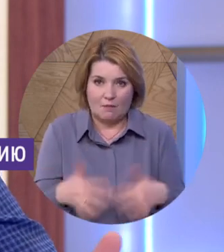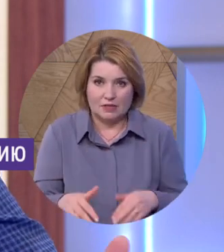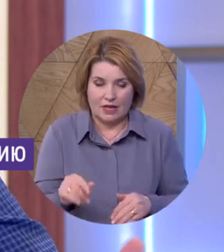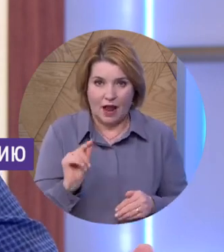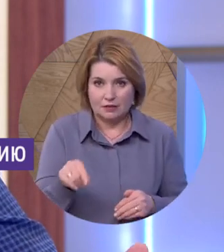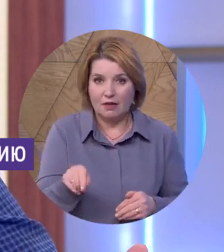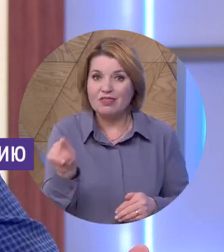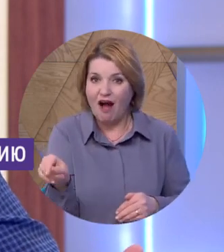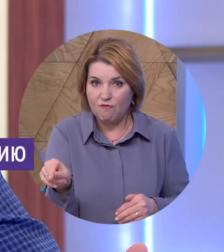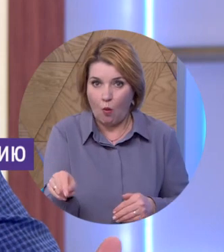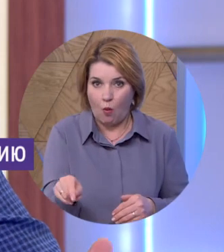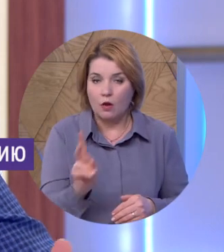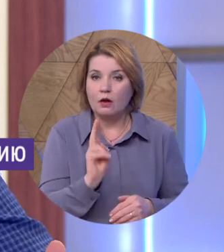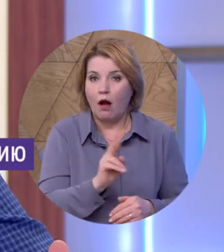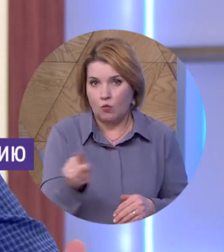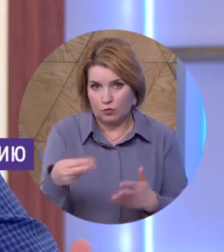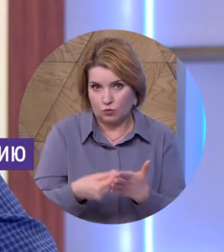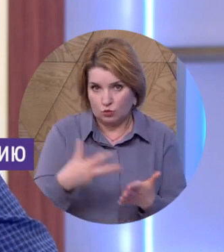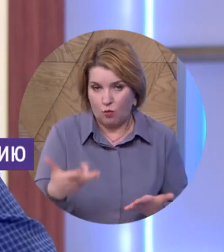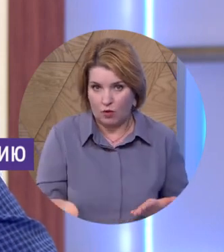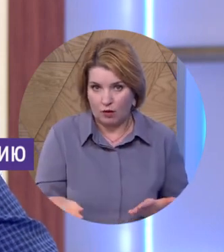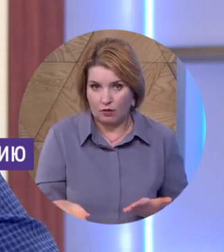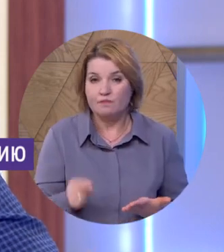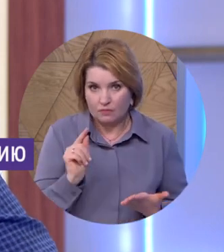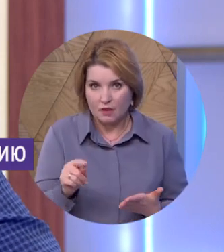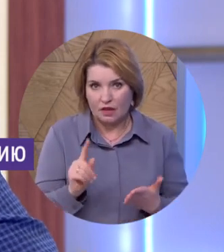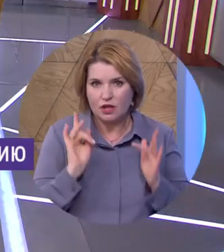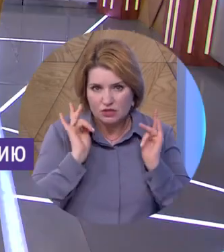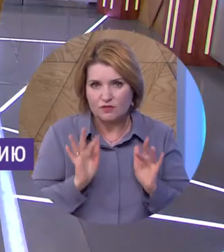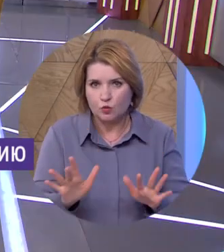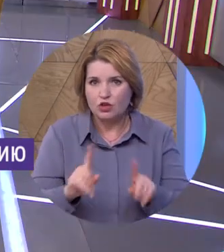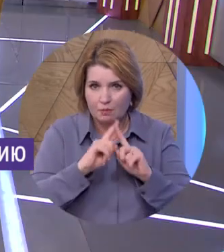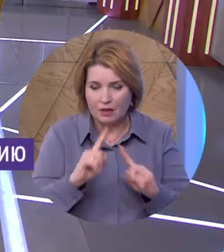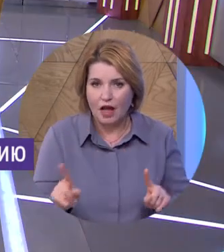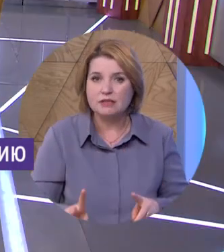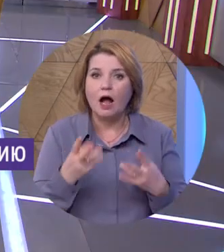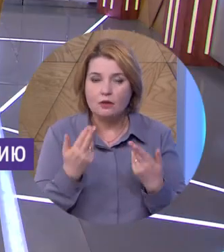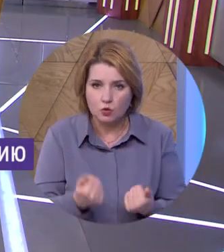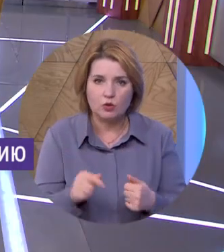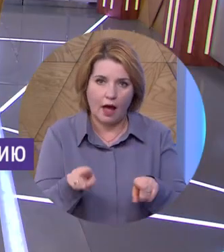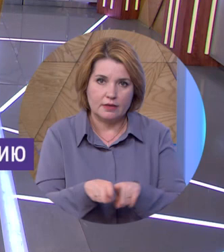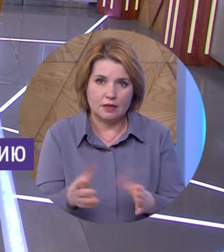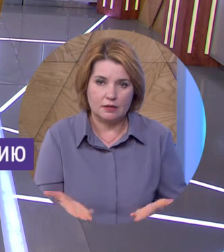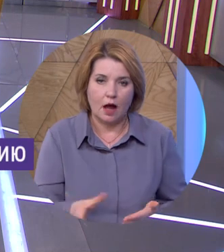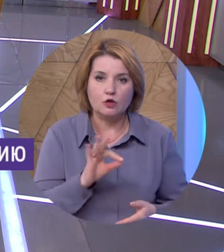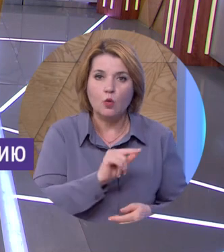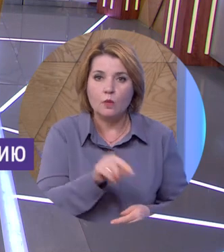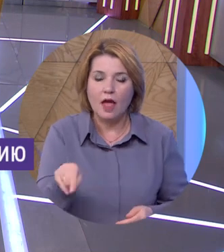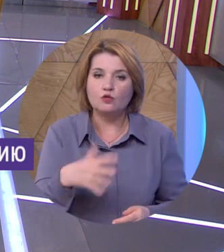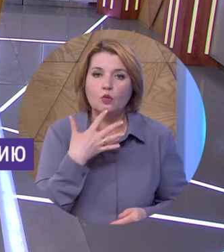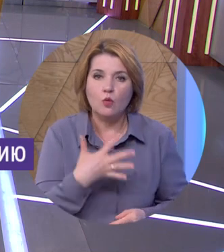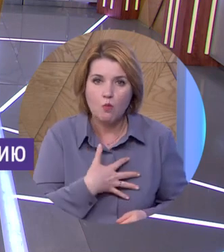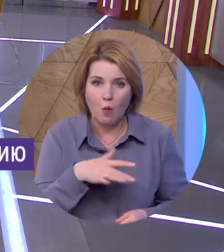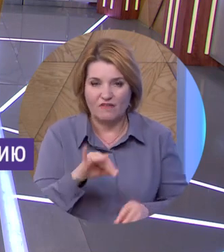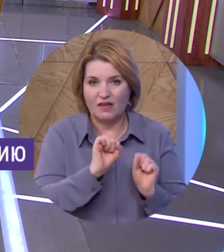боится потерять того, кто ему дорог. Звучит парадоксально, но это на самом деле так. Но на самом деле этими действиями он эту любовь или взаимную